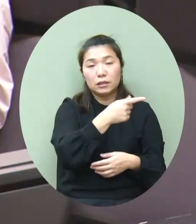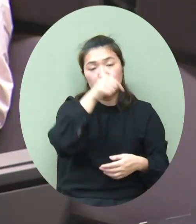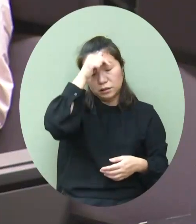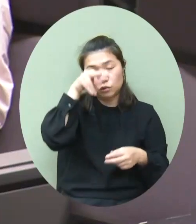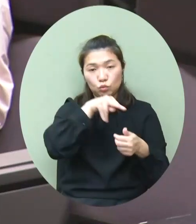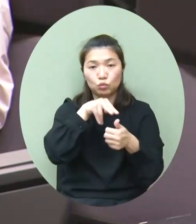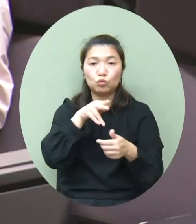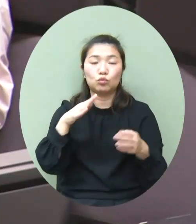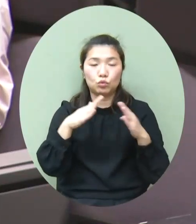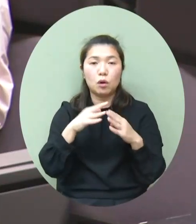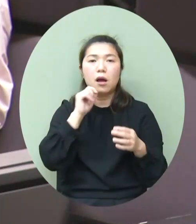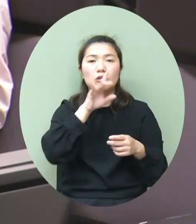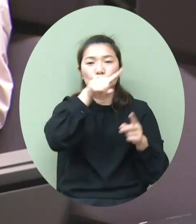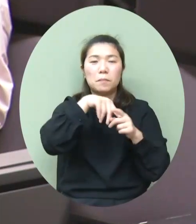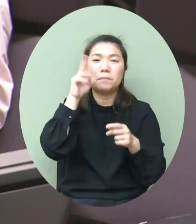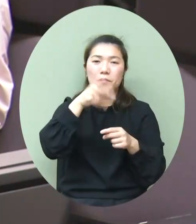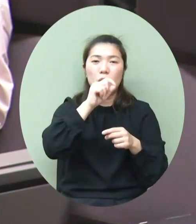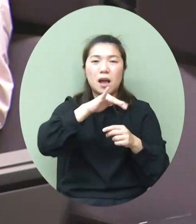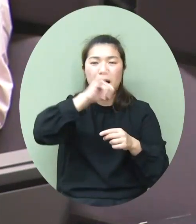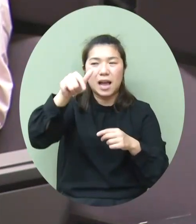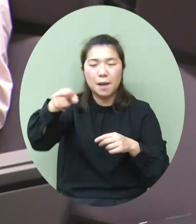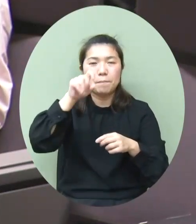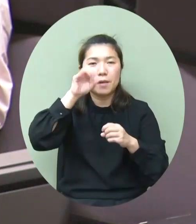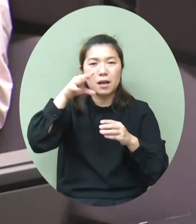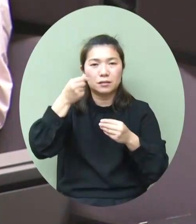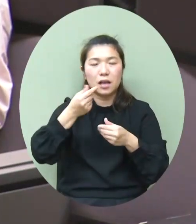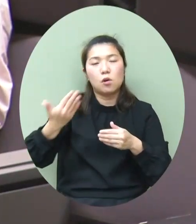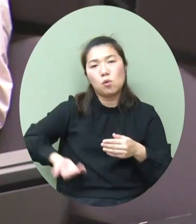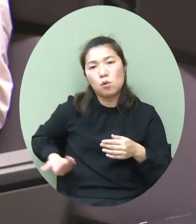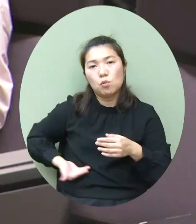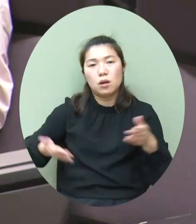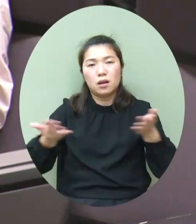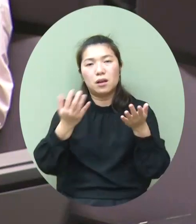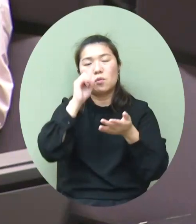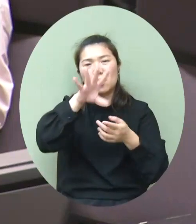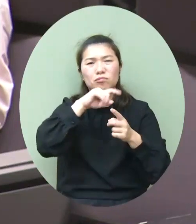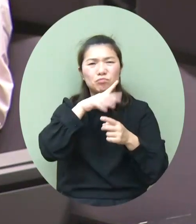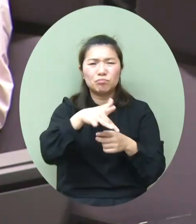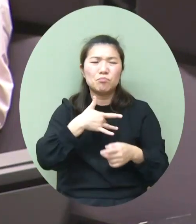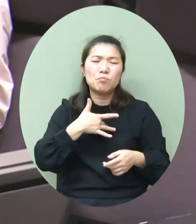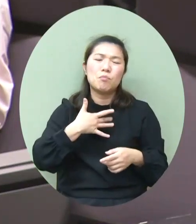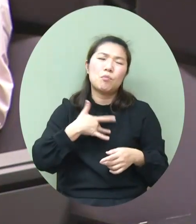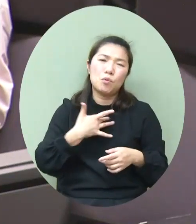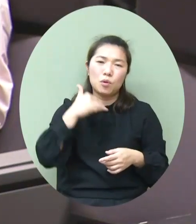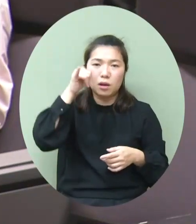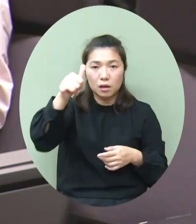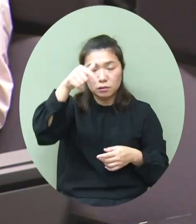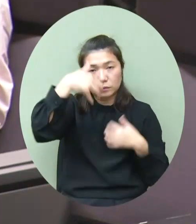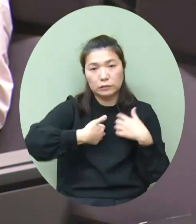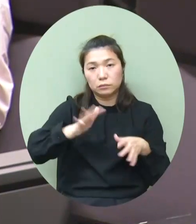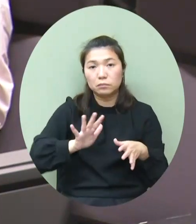过8小时，是否之前你呼吁大家不要去急诊室？那在伊利沙